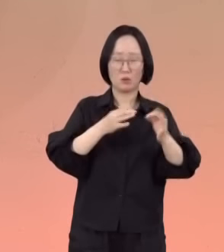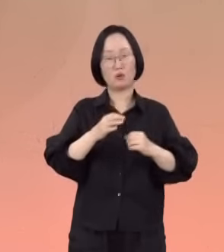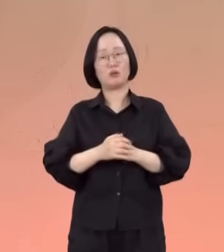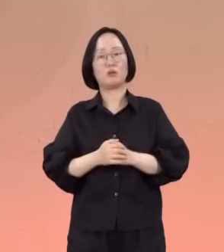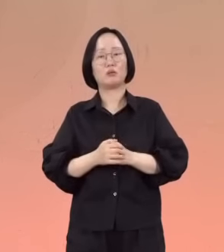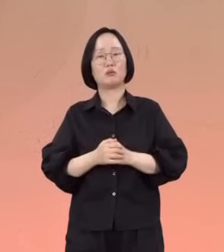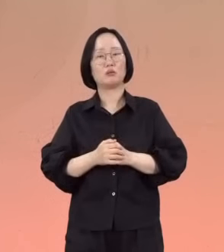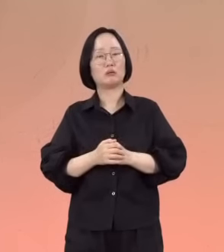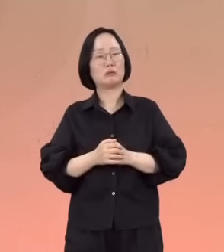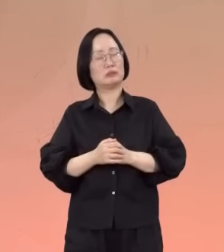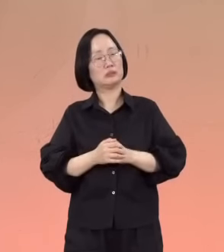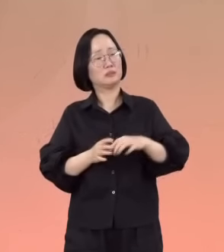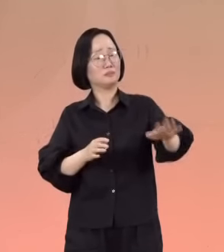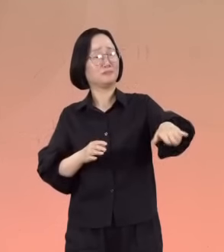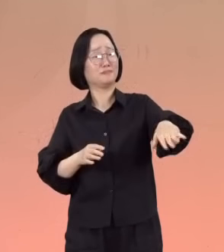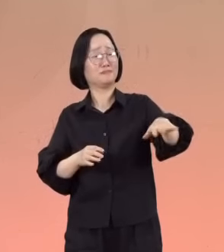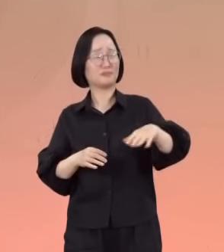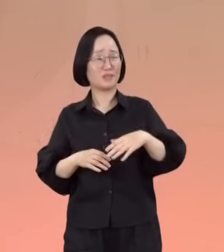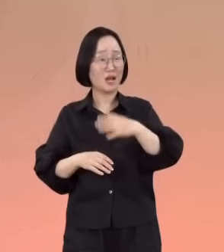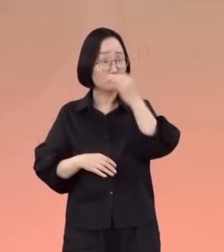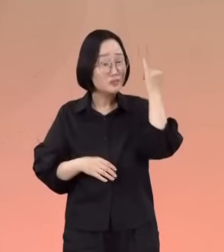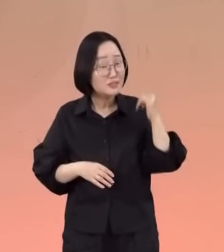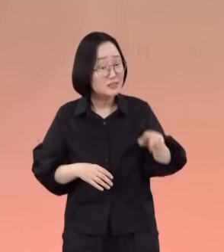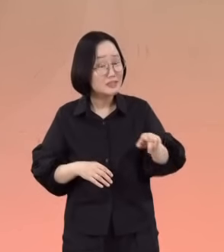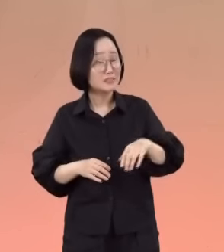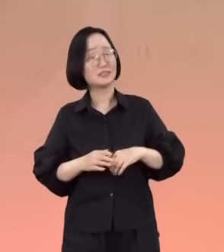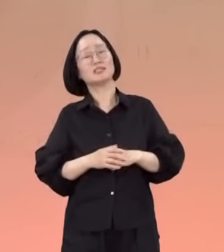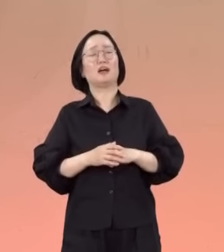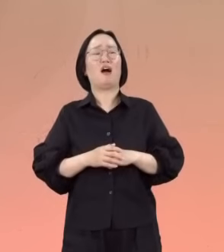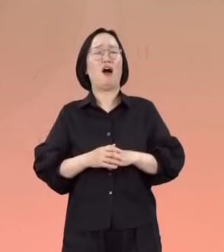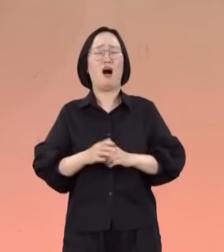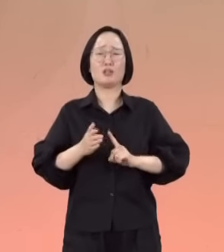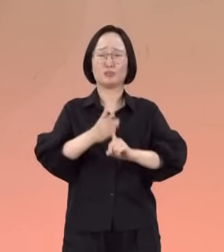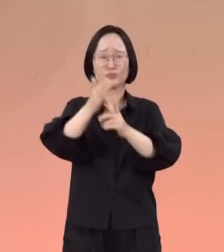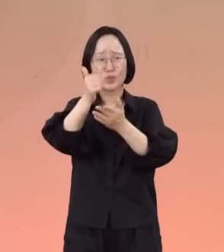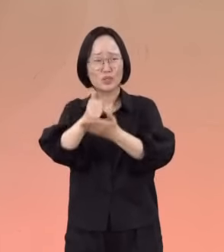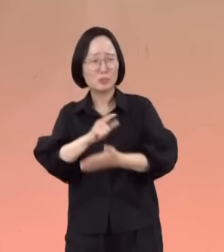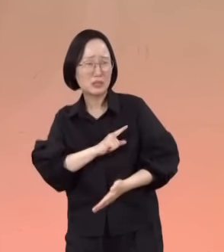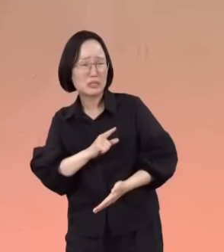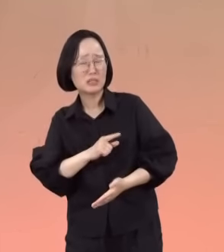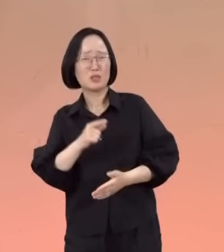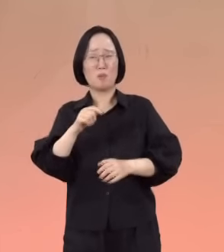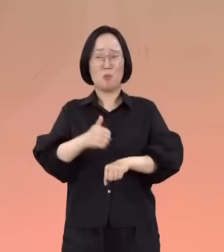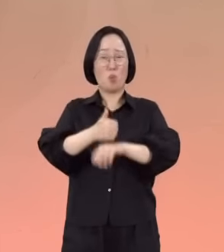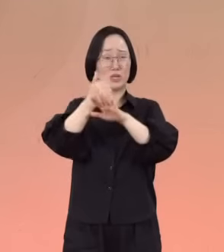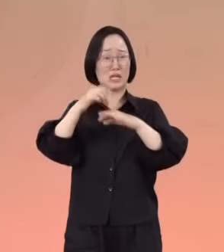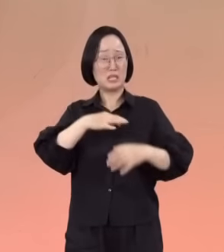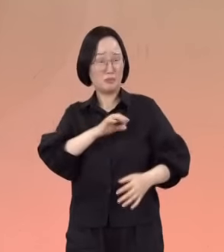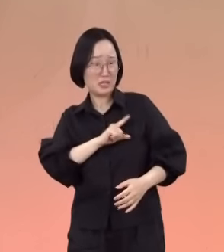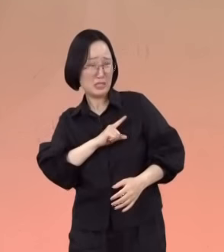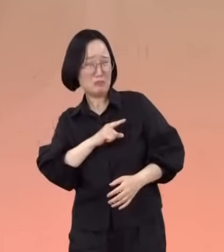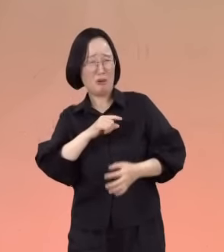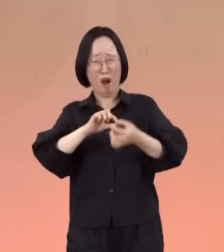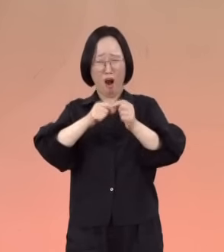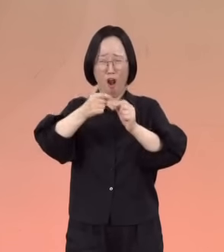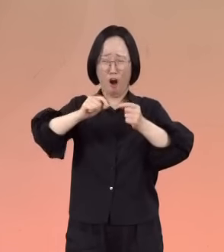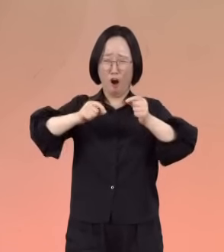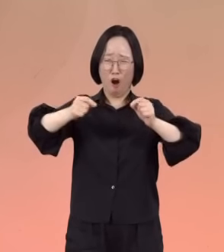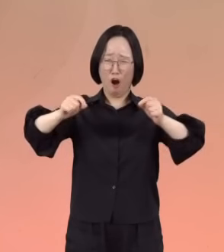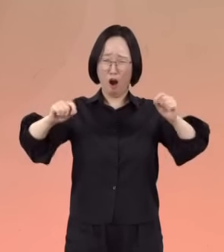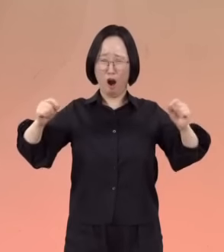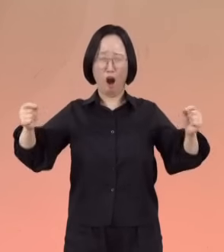제가 그 노보님께 아니 왜 이렇게 부처님 보살님 이름을 길게 부르세요 했더니